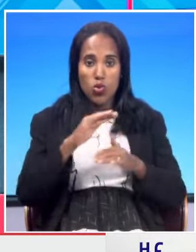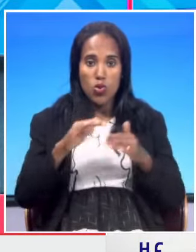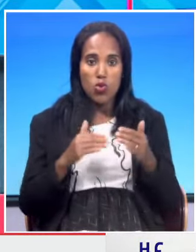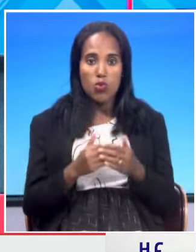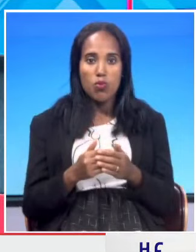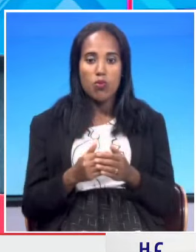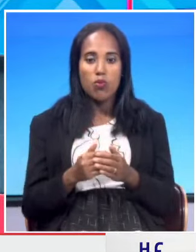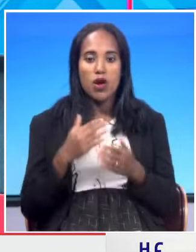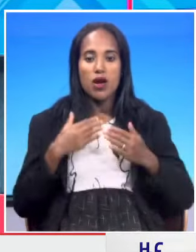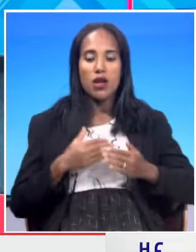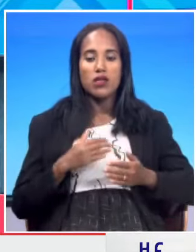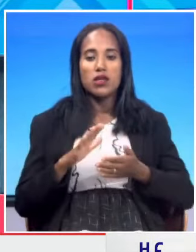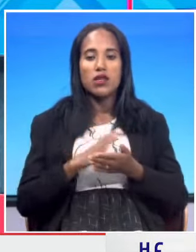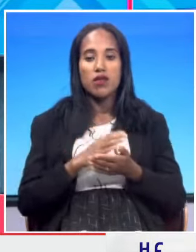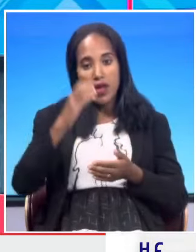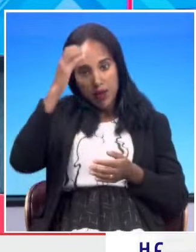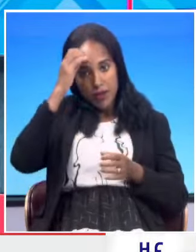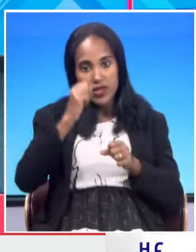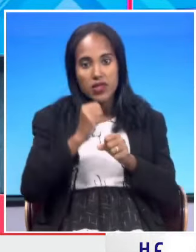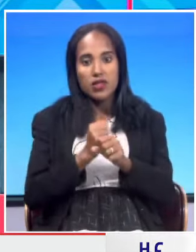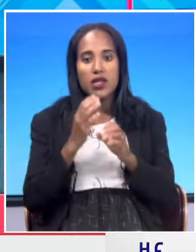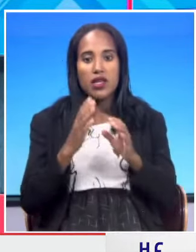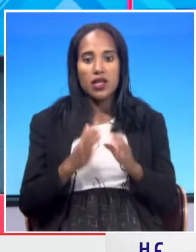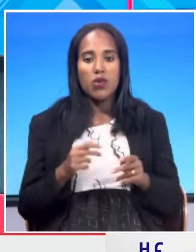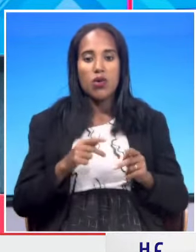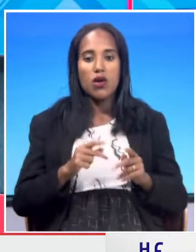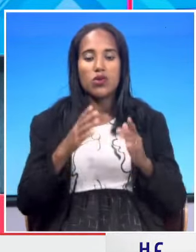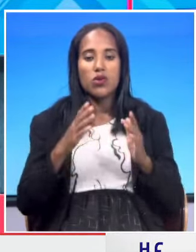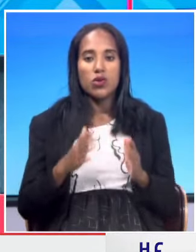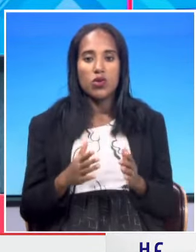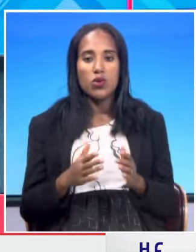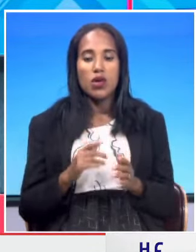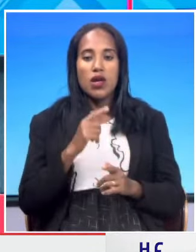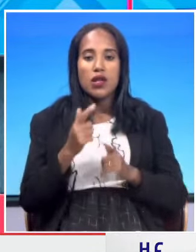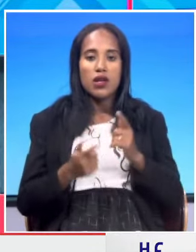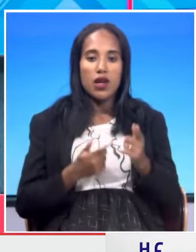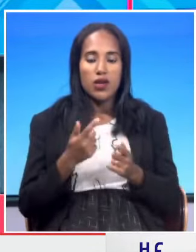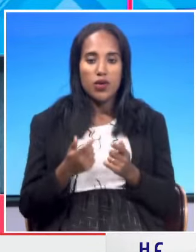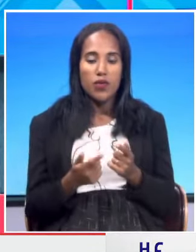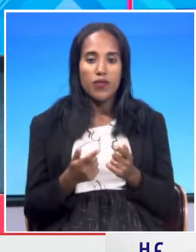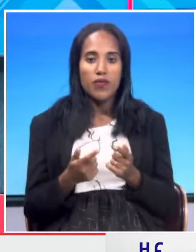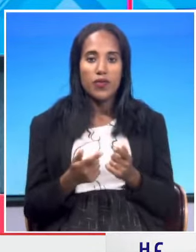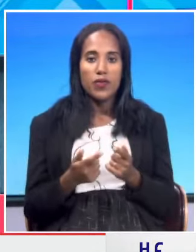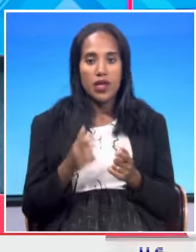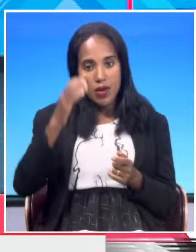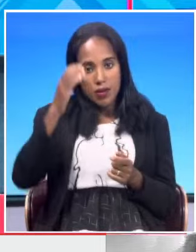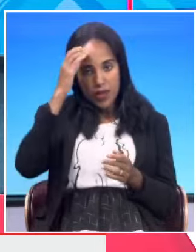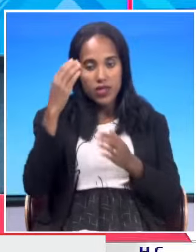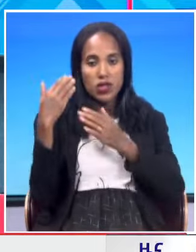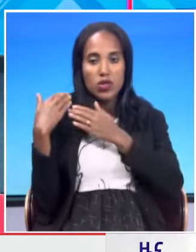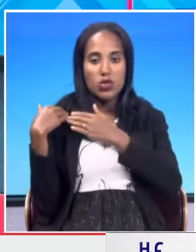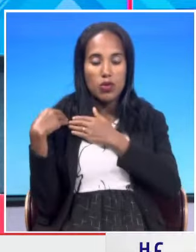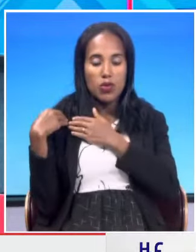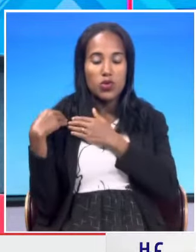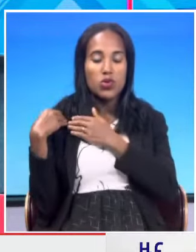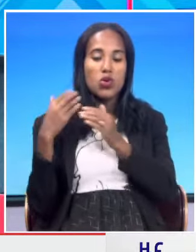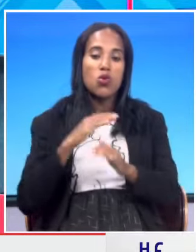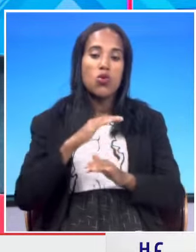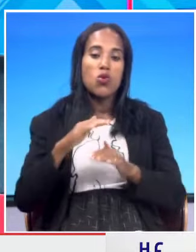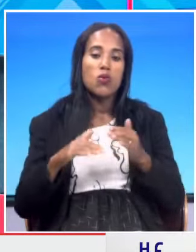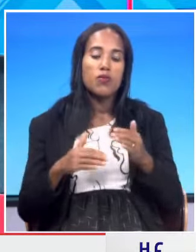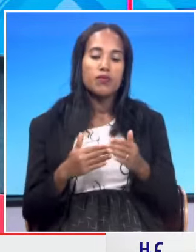አካል ይሳተፋል። የመንግስት ሰራተኛው፣ አርሶ አደሩ፣ ነጋዴው፣ የመንግስት ተሿሚዎች፣